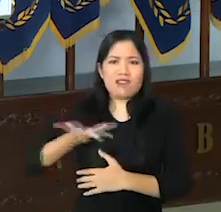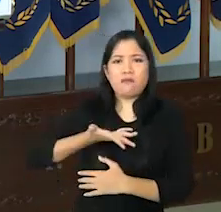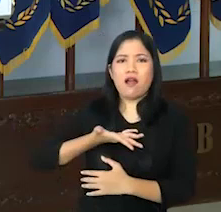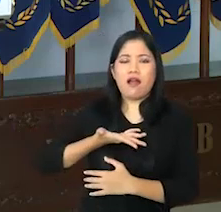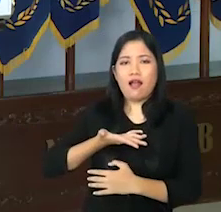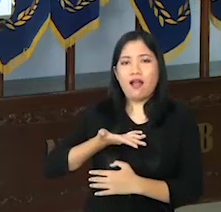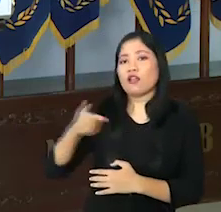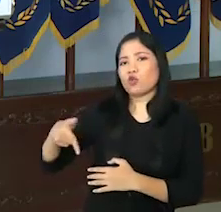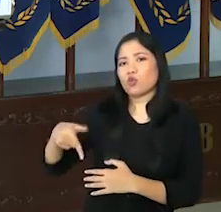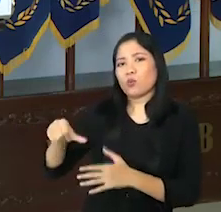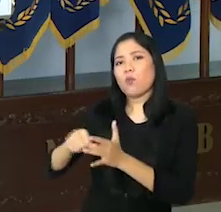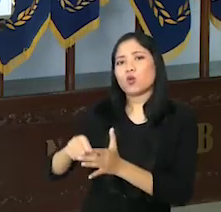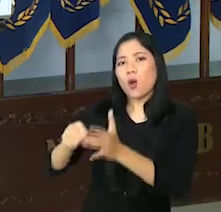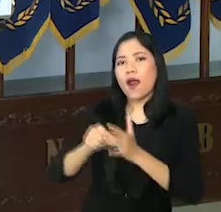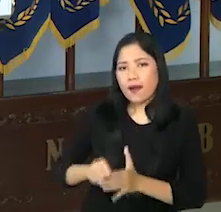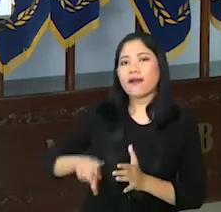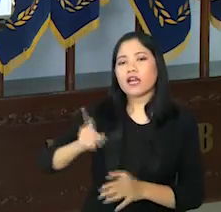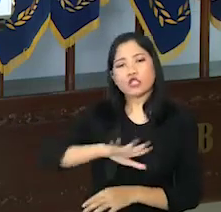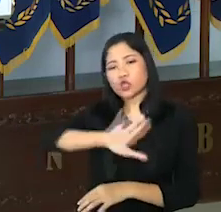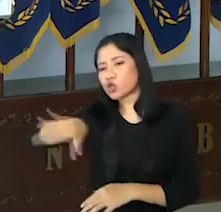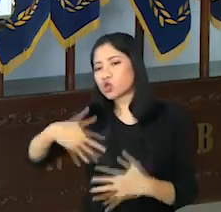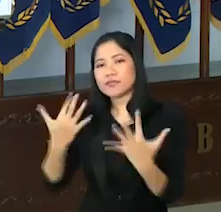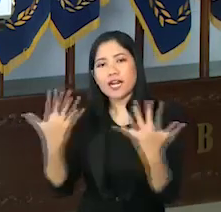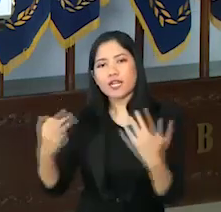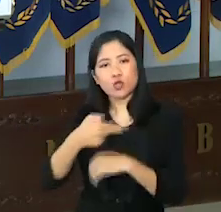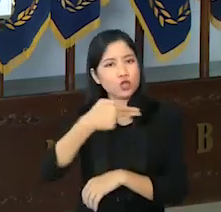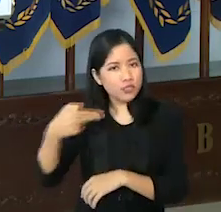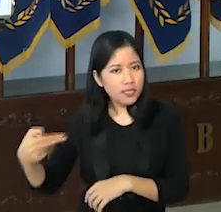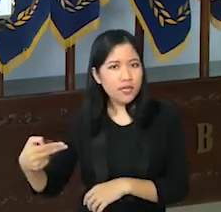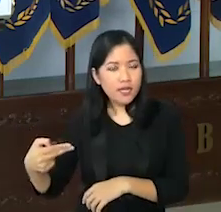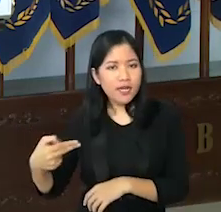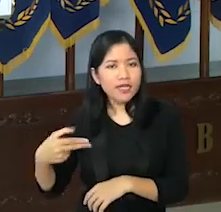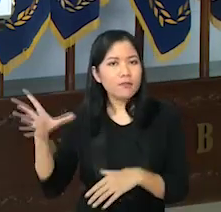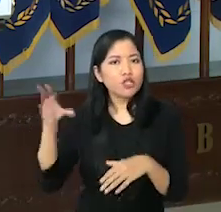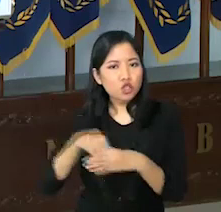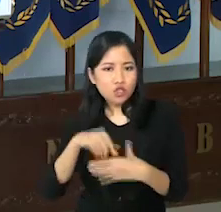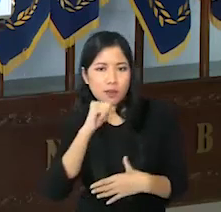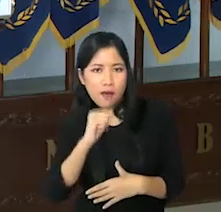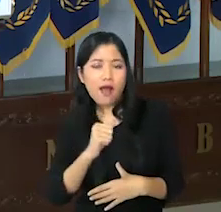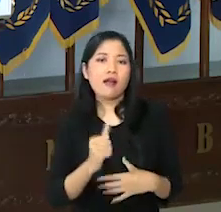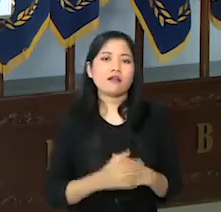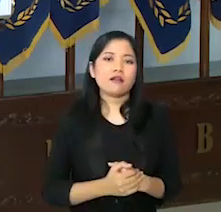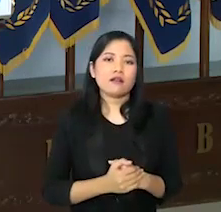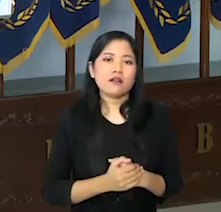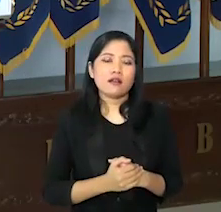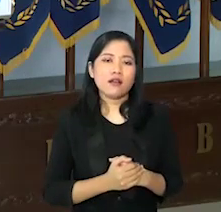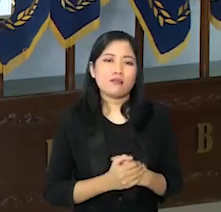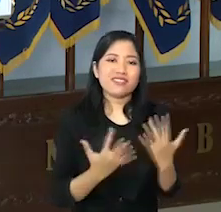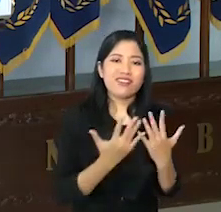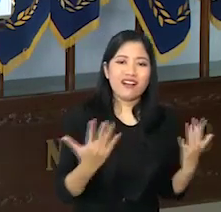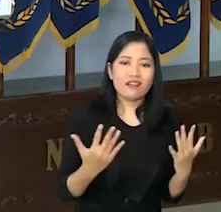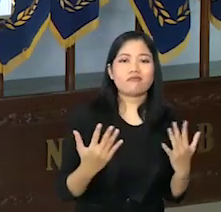yang merupakan partisipasi dari seluruh masyarakat Indonesia termasuk warga diaspora